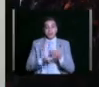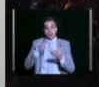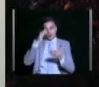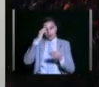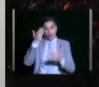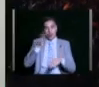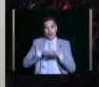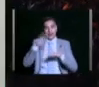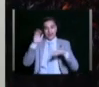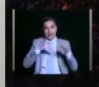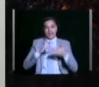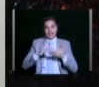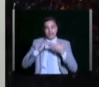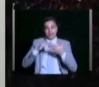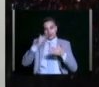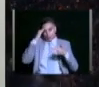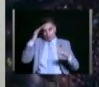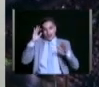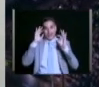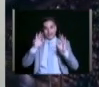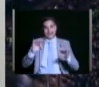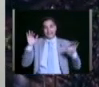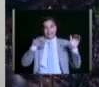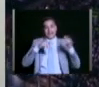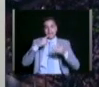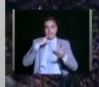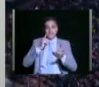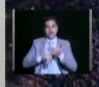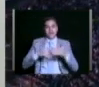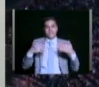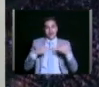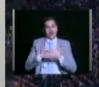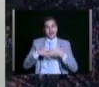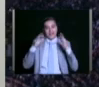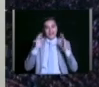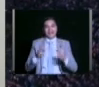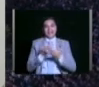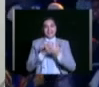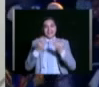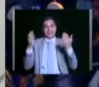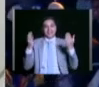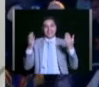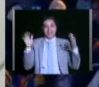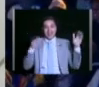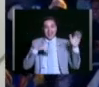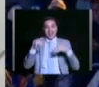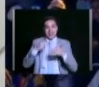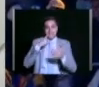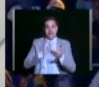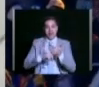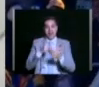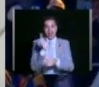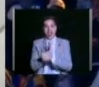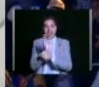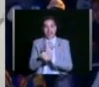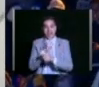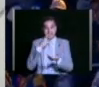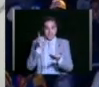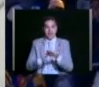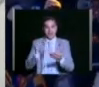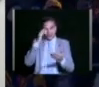اكبر المصنفئين تحت نطاق واحد كلها مع ابدء عشان نقدر ان احنا نوطن الصناعه